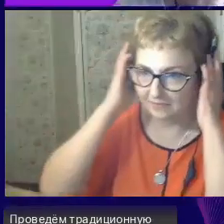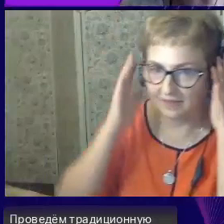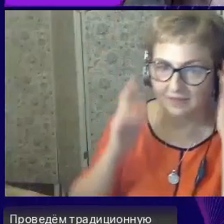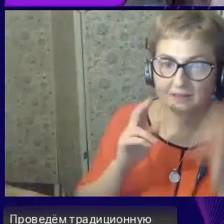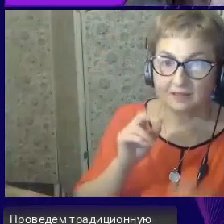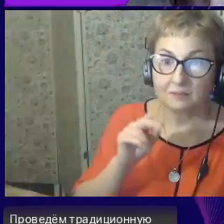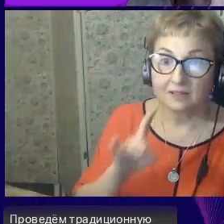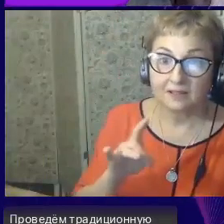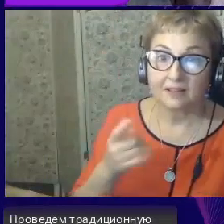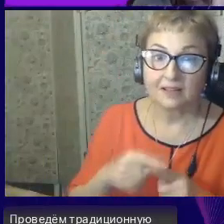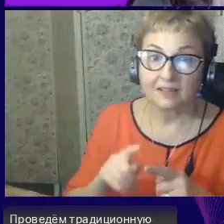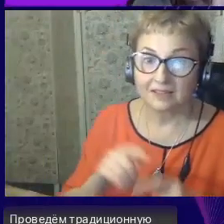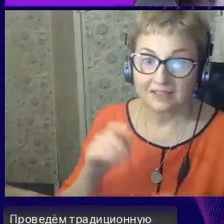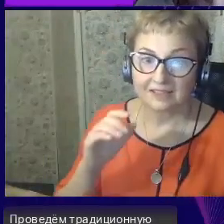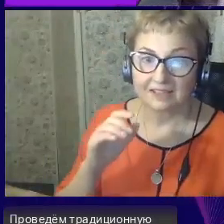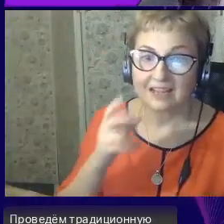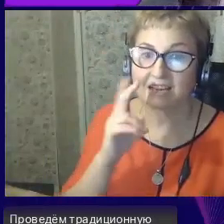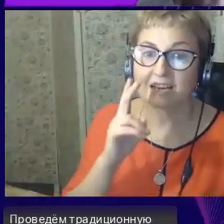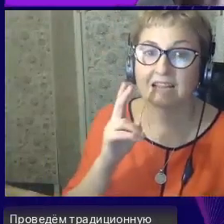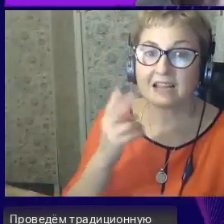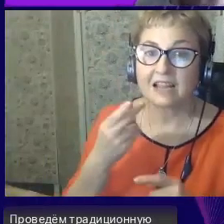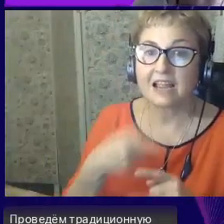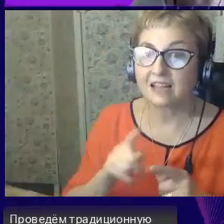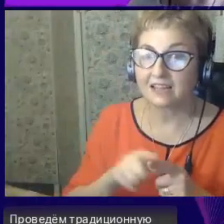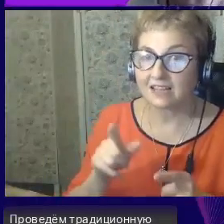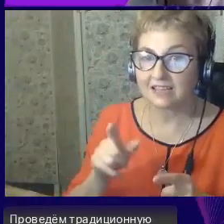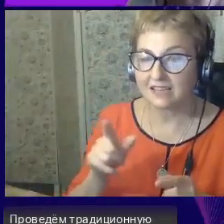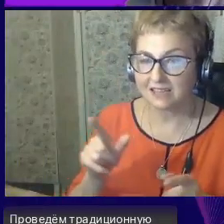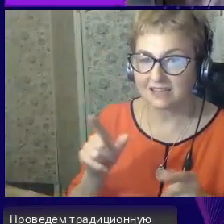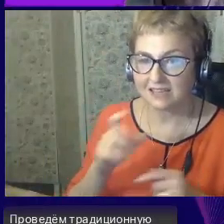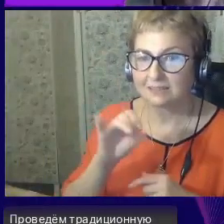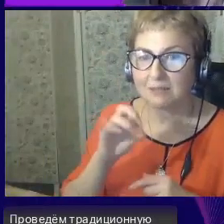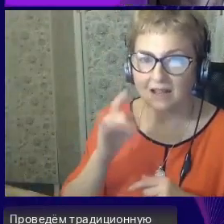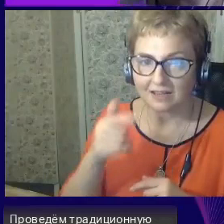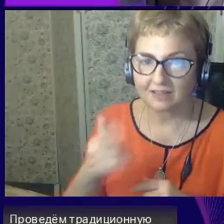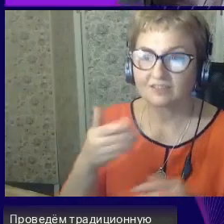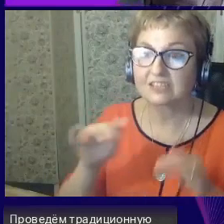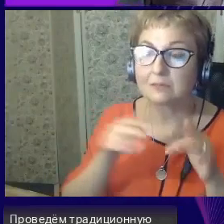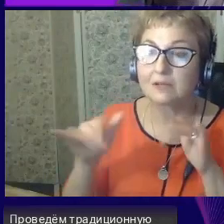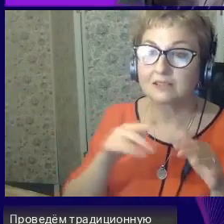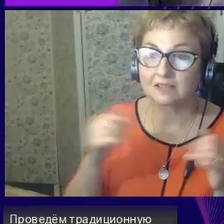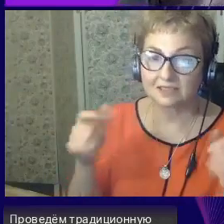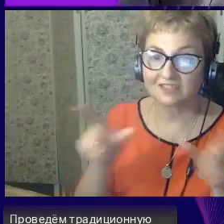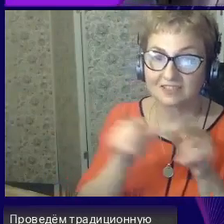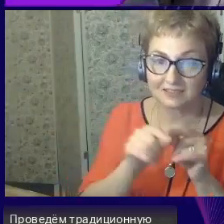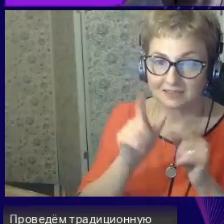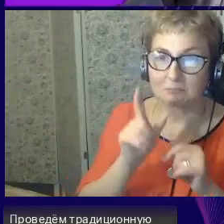капоэйра – это, конечно, не спарринг, это имитация спарринга, но, тем не менее, оно подразумевает взаимодействие с